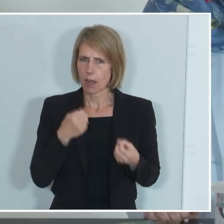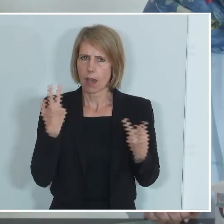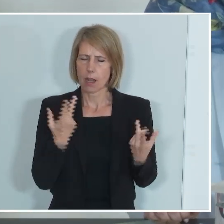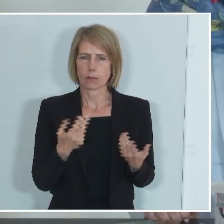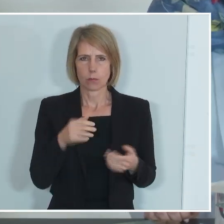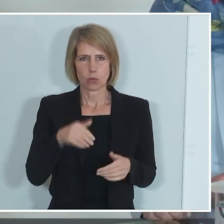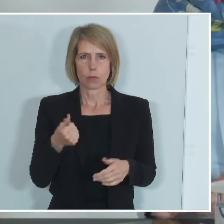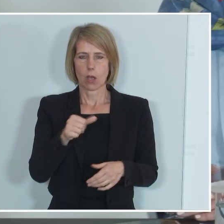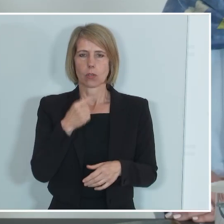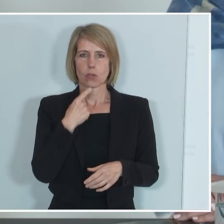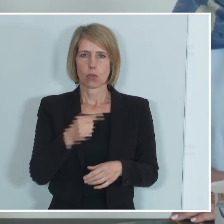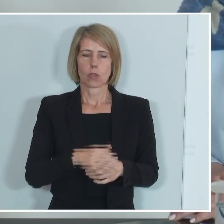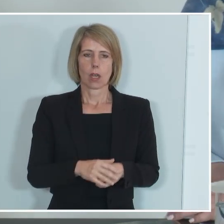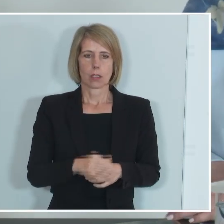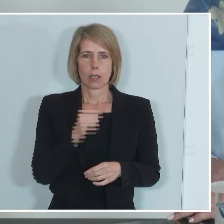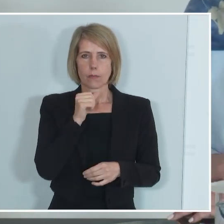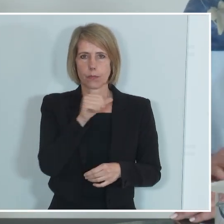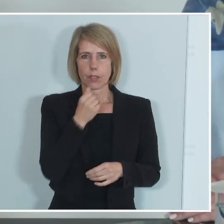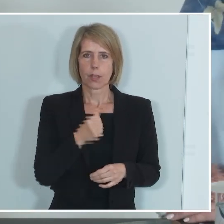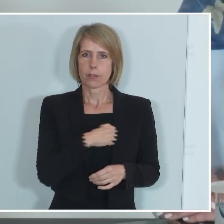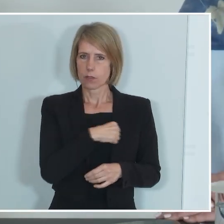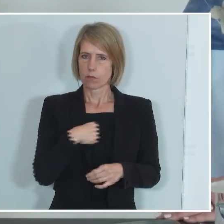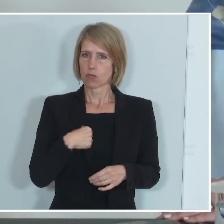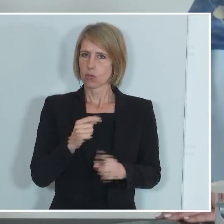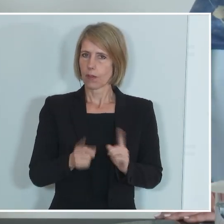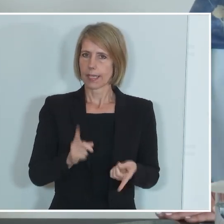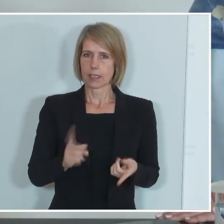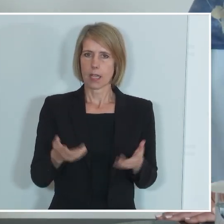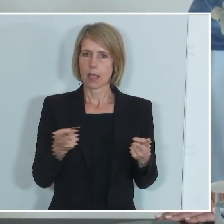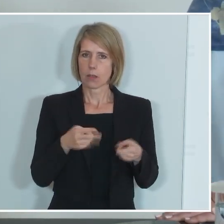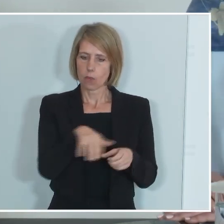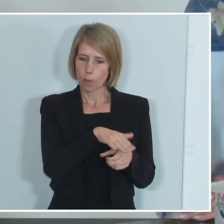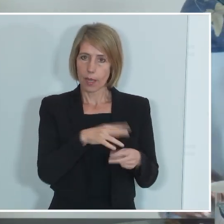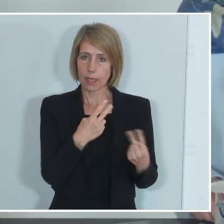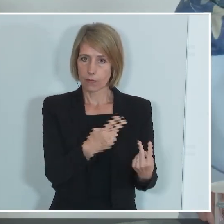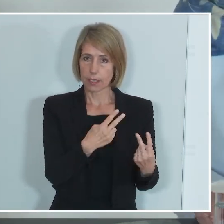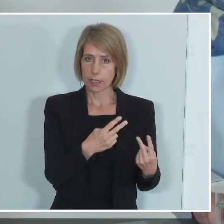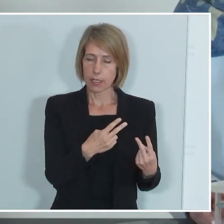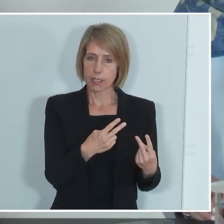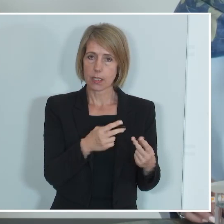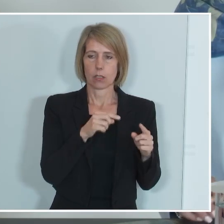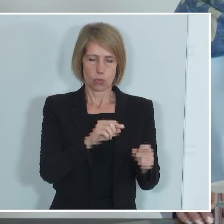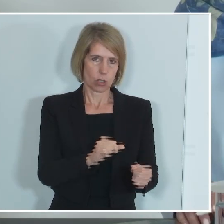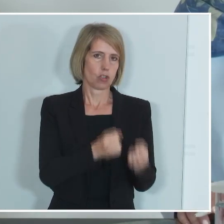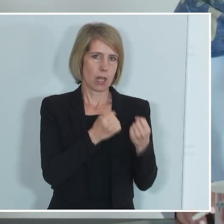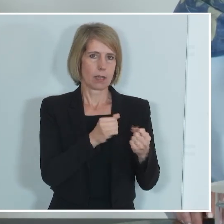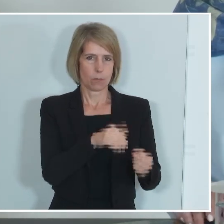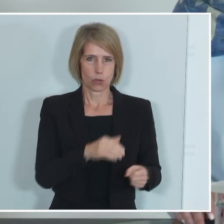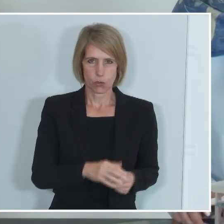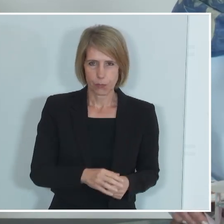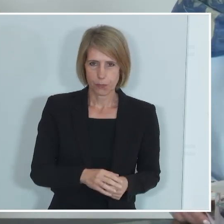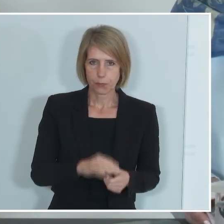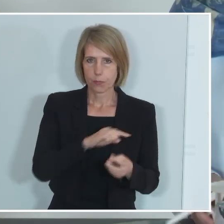darum, dass wir unsere Souveränität in den Bereichen, wo das wichtig ist, stärken. Und der vierte Punkt ganz generell